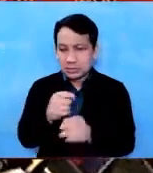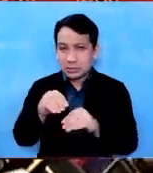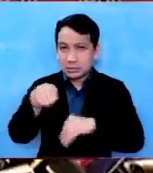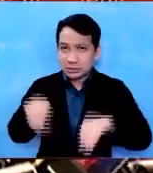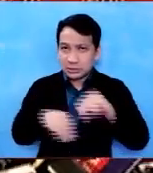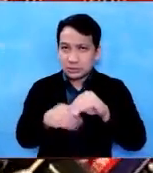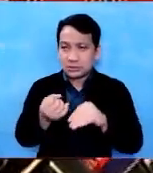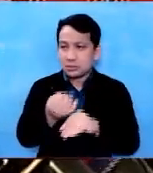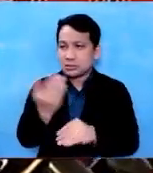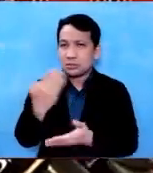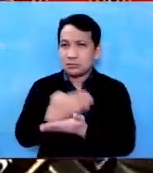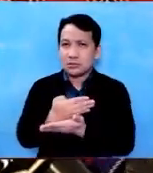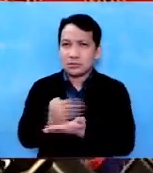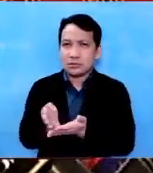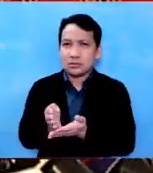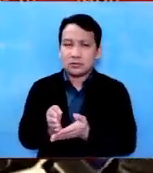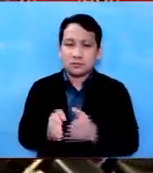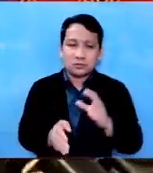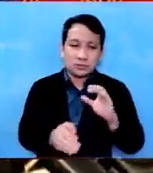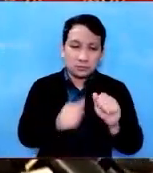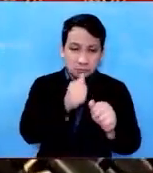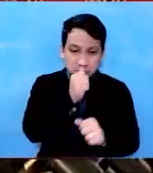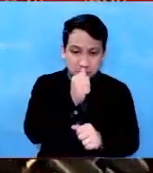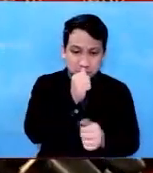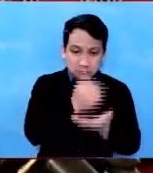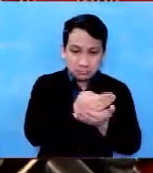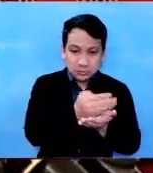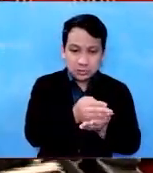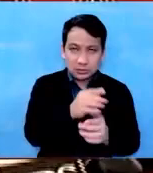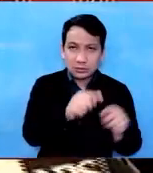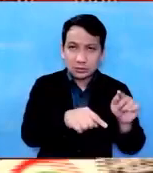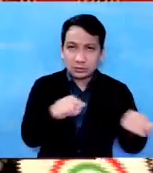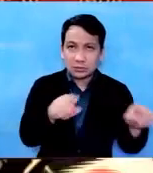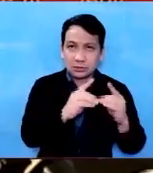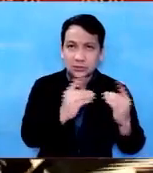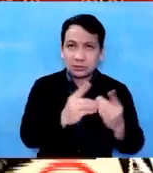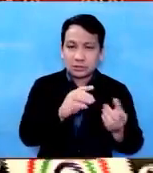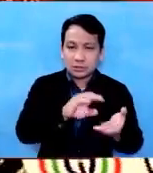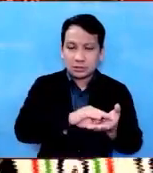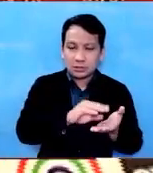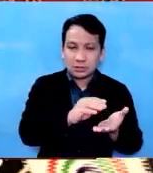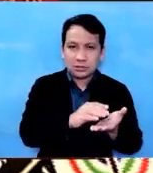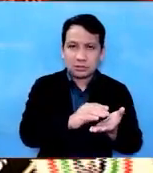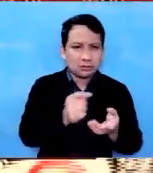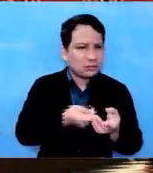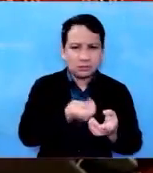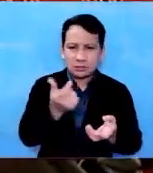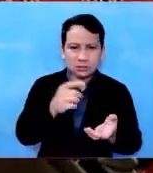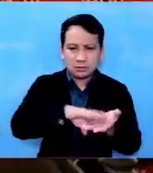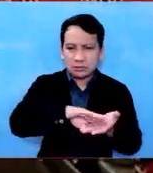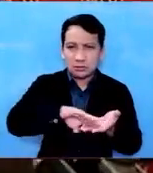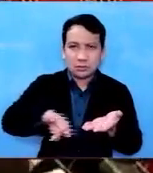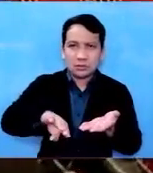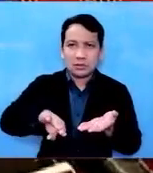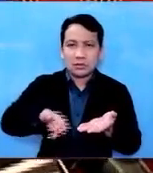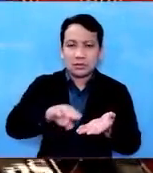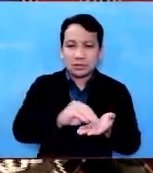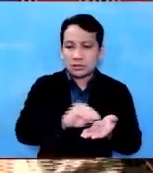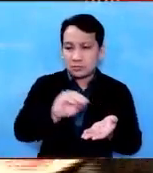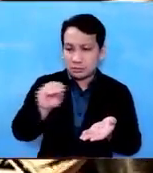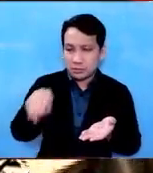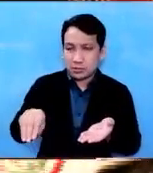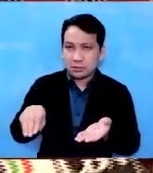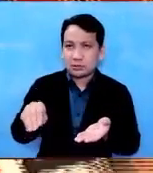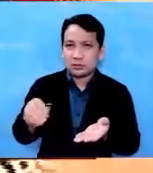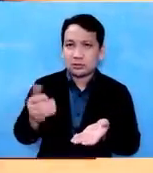pondo mula sa intelligence fund ng iba't ibang ahensya na nilagay po, hindi naman natin tinanggalan ng pondo yung ahensya kundi nilagay lang